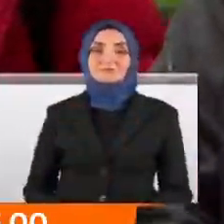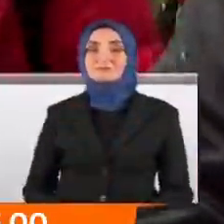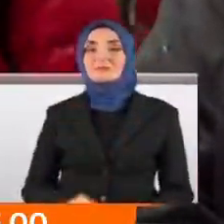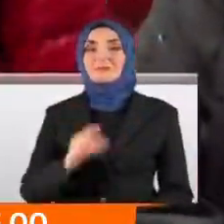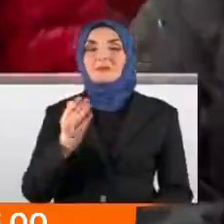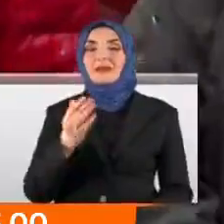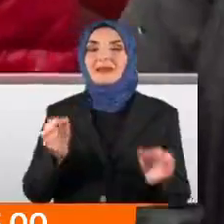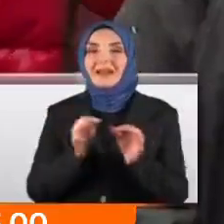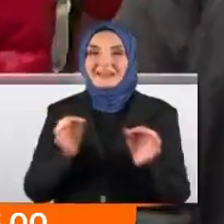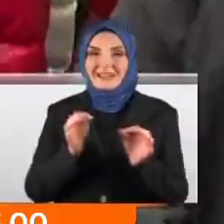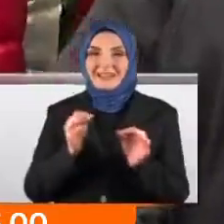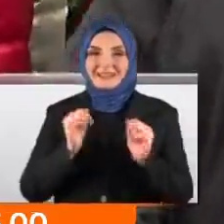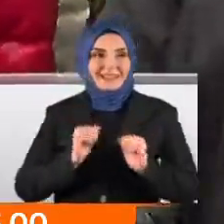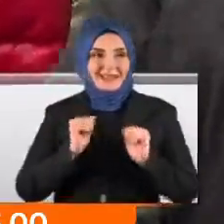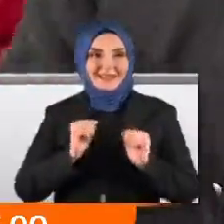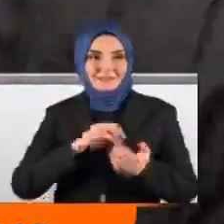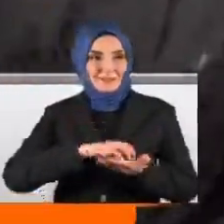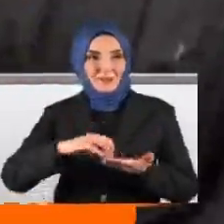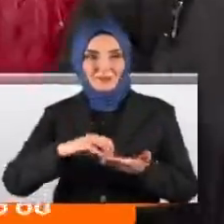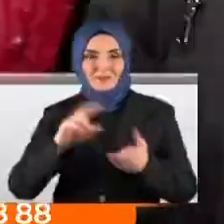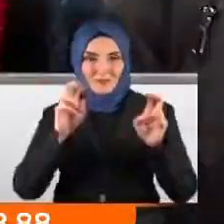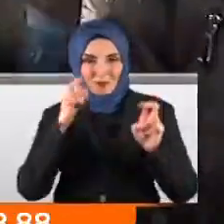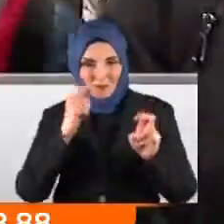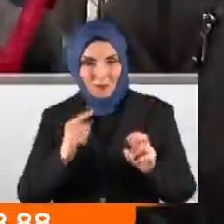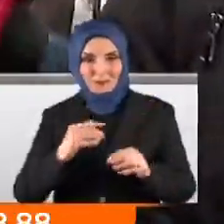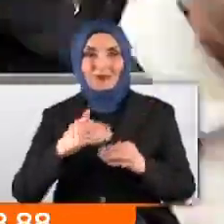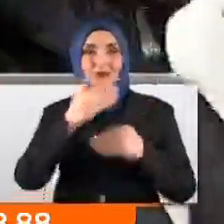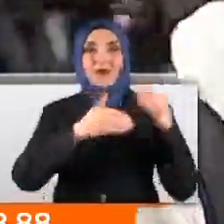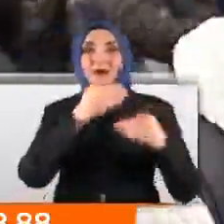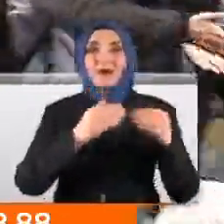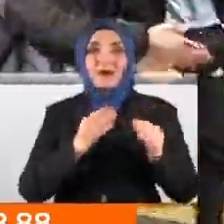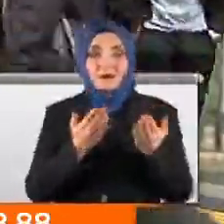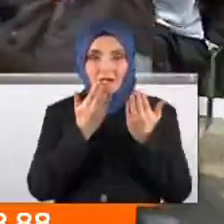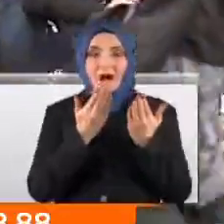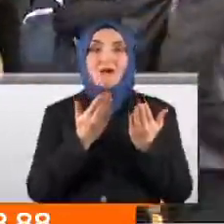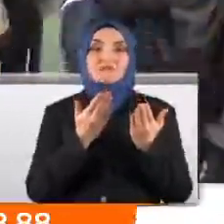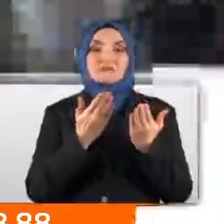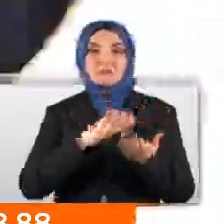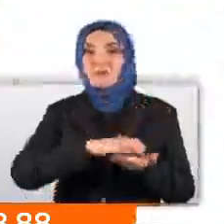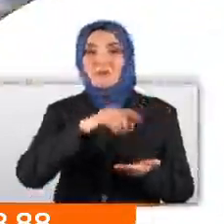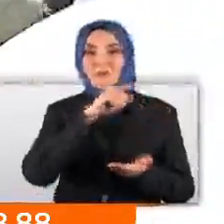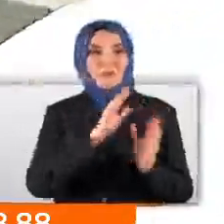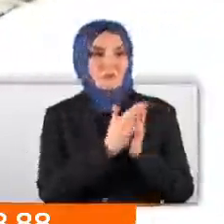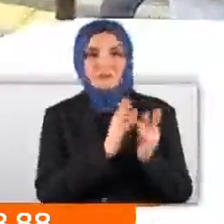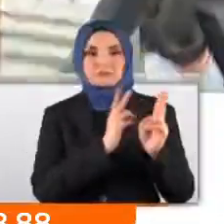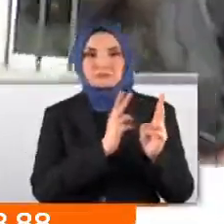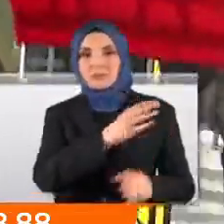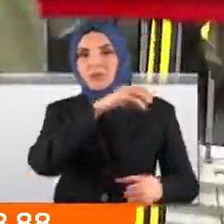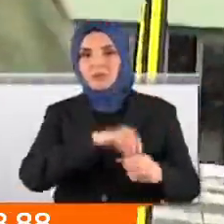götürdüğümüz için ve her gün 7 tane ders olduğu için çok fazla ağır oluyor. Şuralar çok ağrıyor. Çocuğun çantasını siz taşıyorsunuz. Evet.